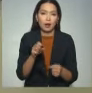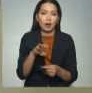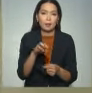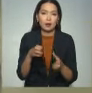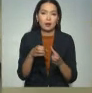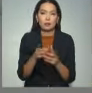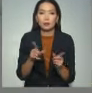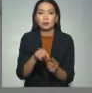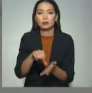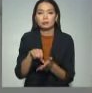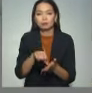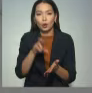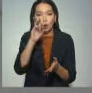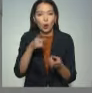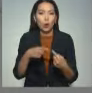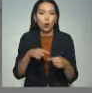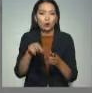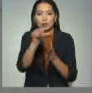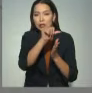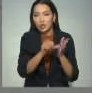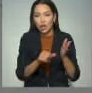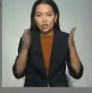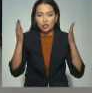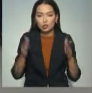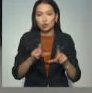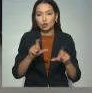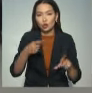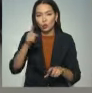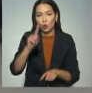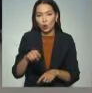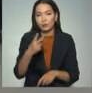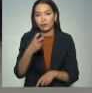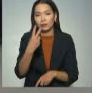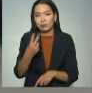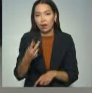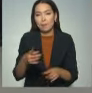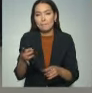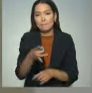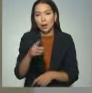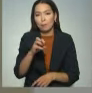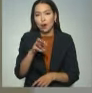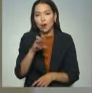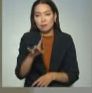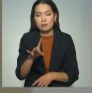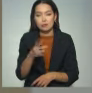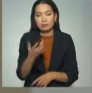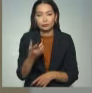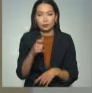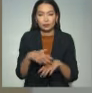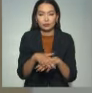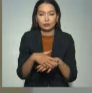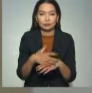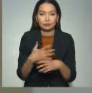представителями профильных госорганов. Трещины в стенах школы-гимназии номер 202 в микрорайоне Мамыр вызвали недоумение у экспертов.